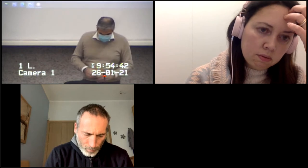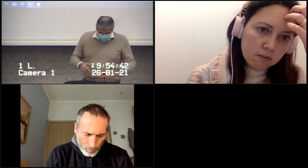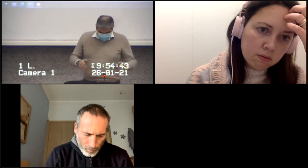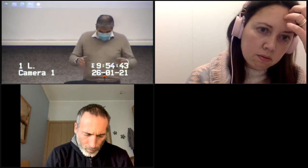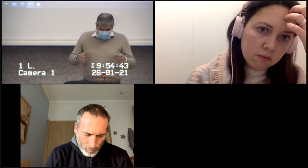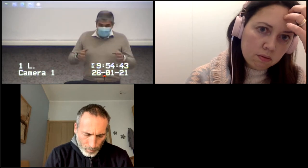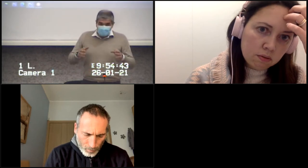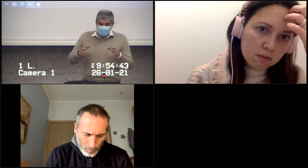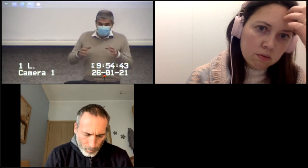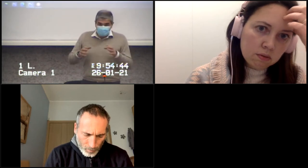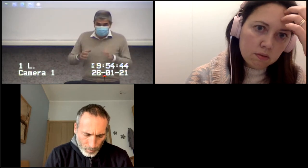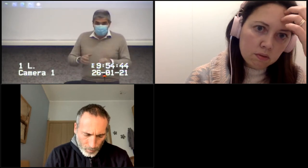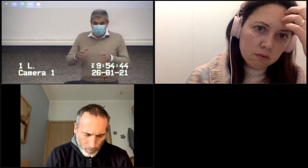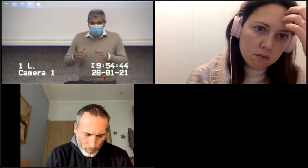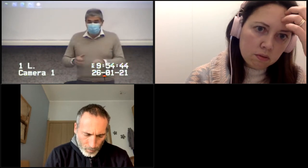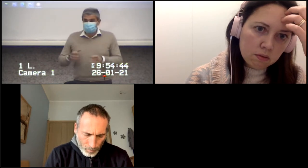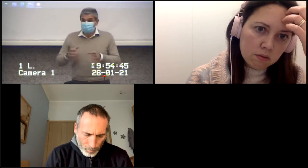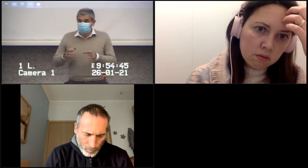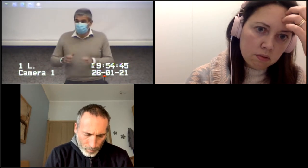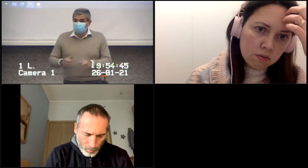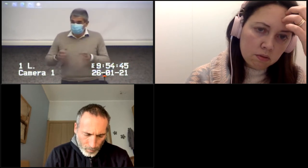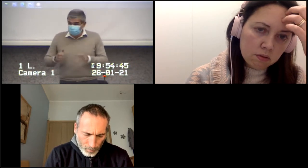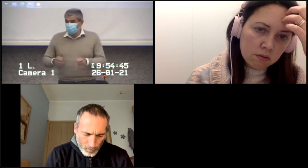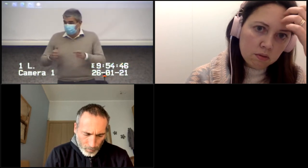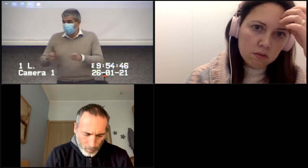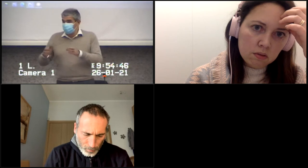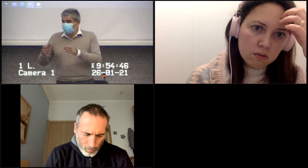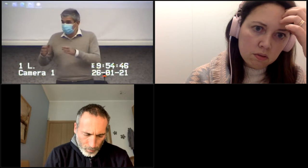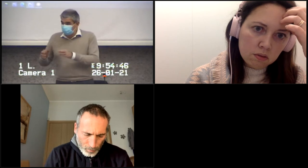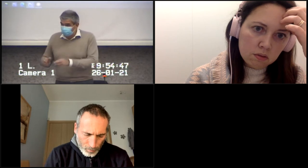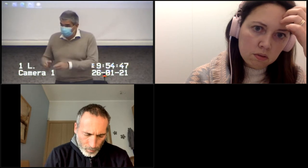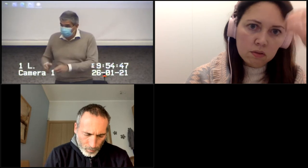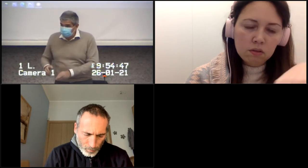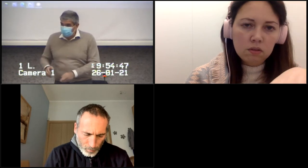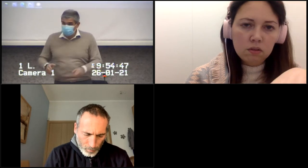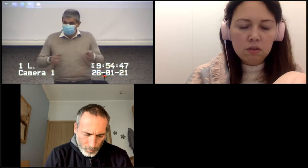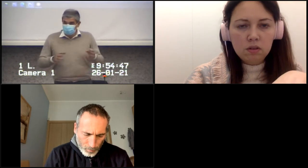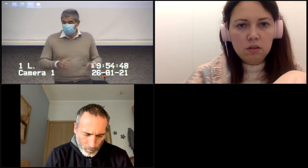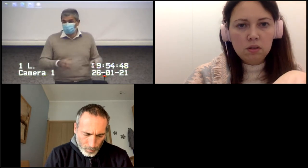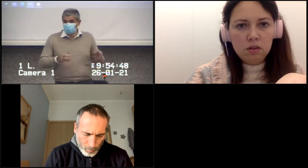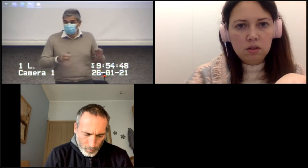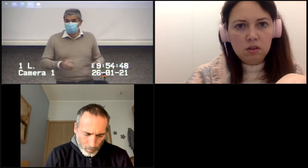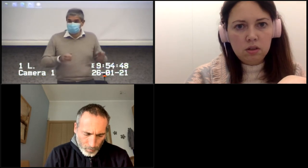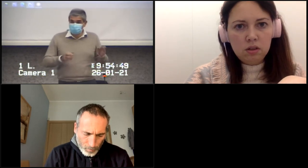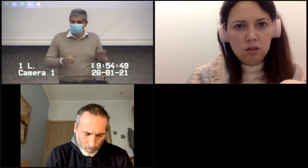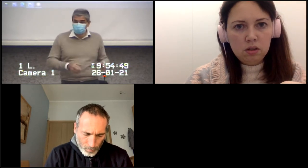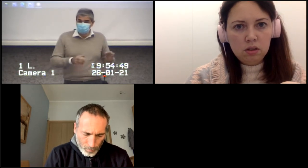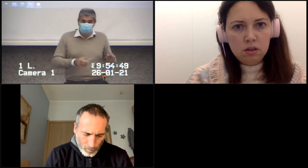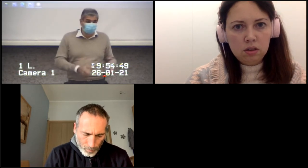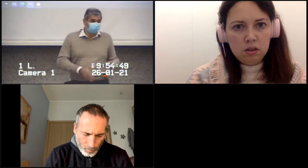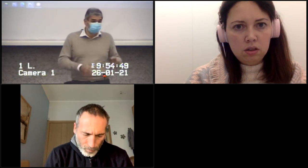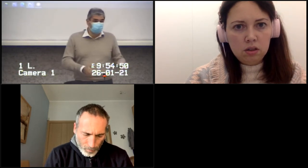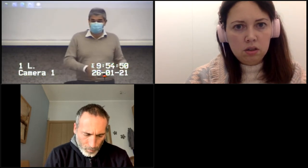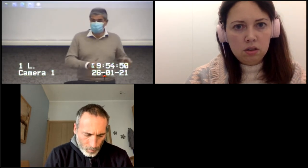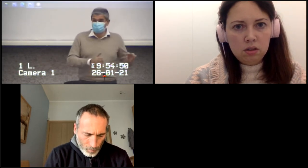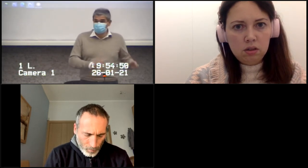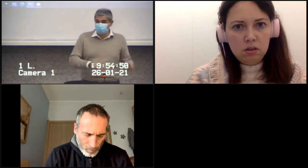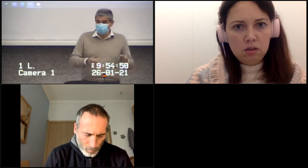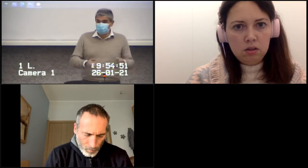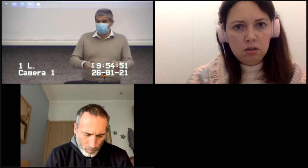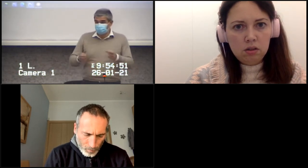costruenda, andiamo ad intervenire sempre nell'ambito della convenzione su un diritto di servitù di